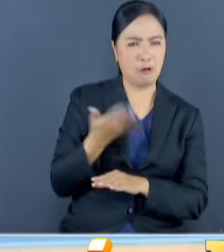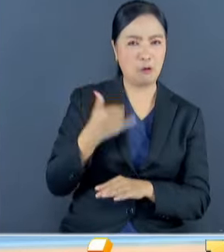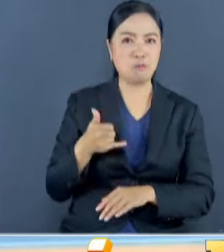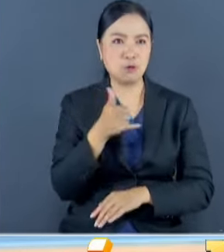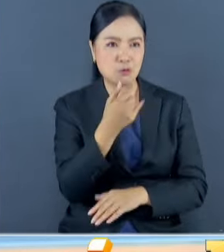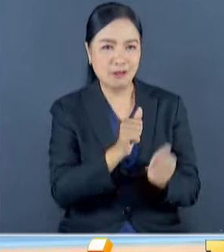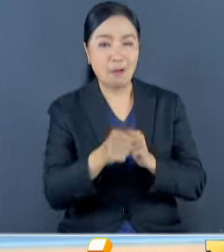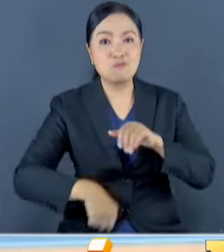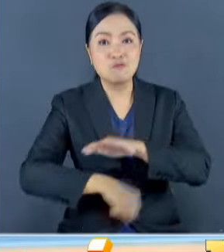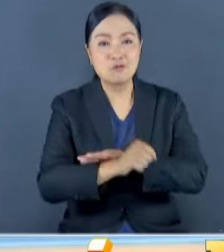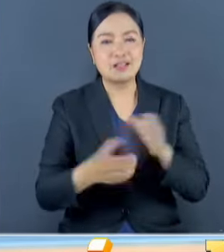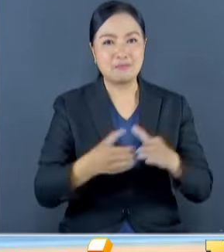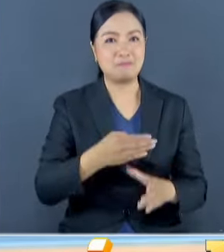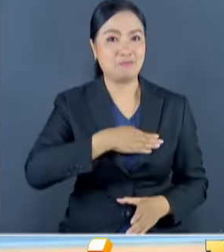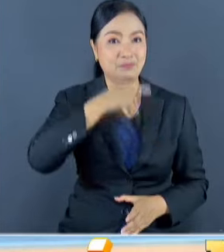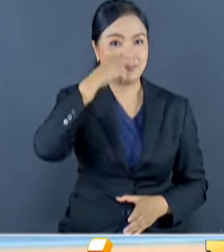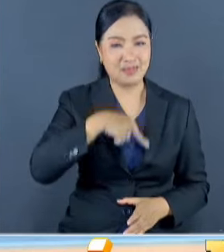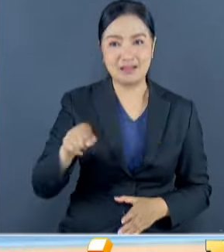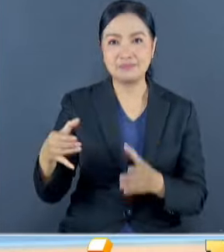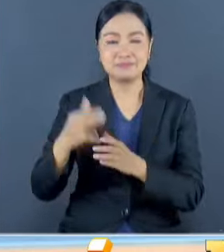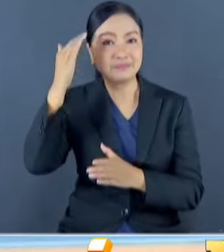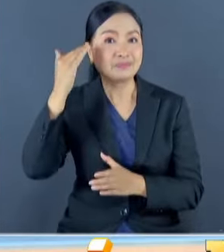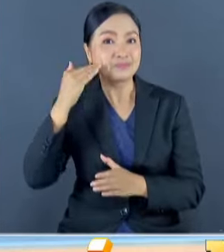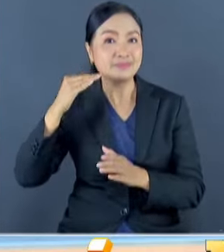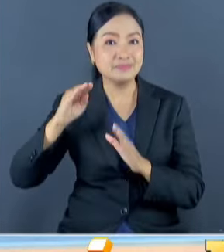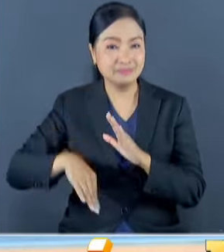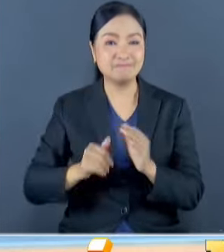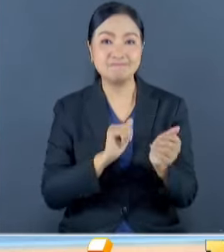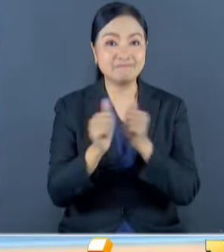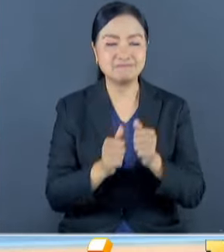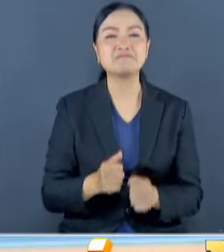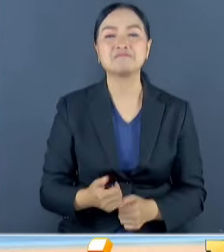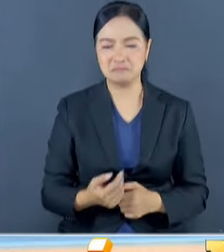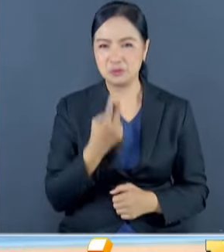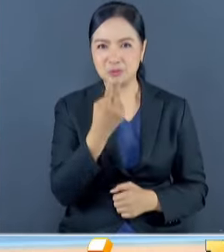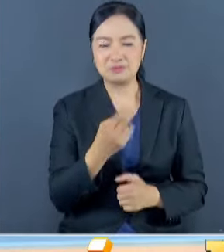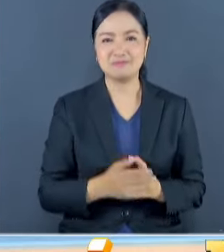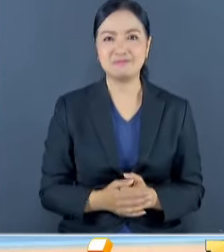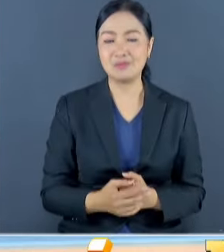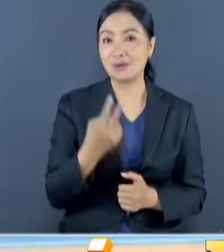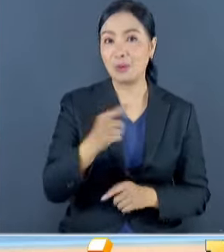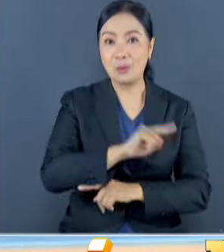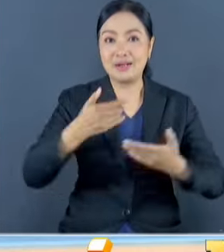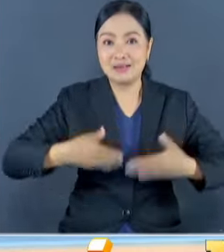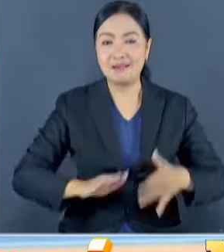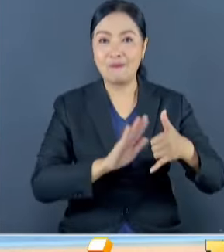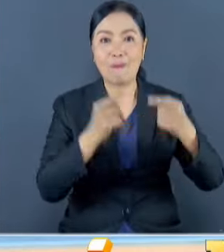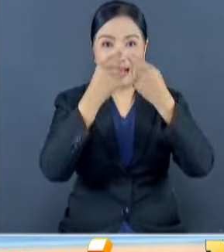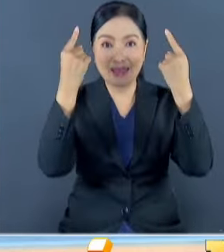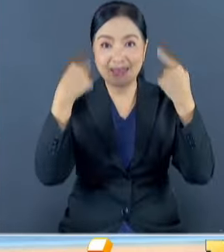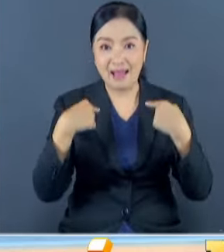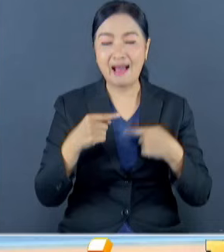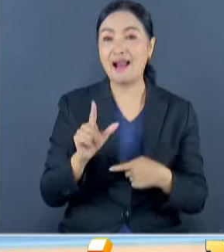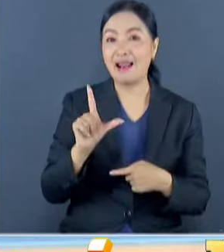ฟุตบอลนะครับระหว่างทีมช้างศึกนะฮกับทีมเกาหลีใต้เนี่ยนะครับคุณผู้ชมครับอ้าเราไปดูงานวันเกิดของน้องลิซ่า